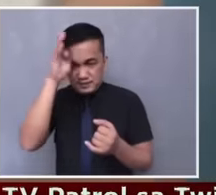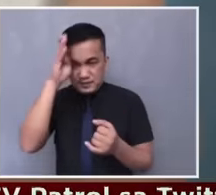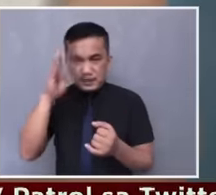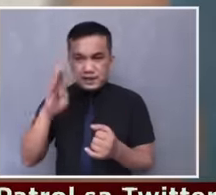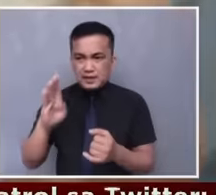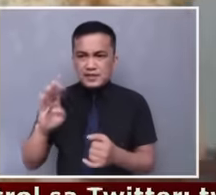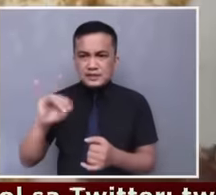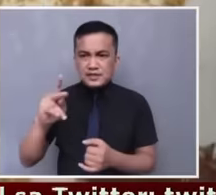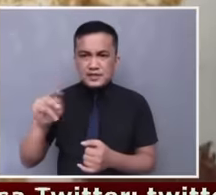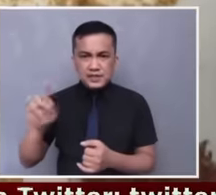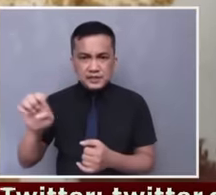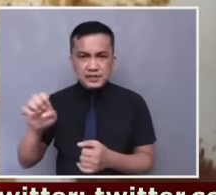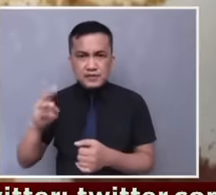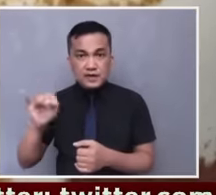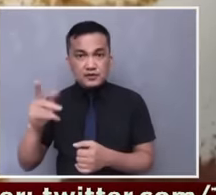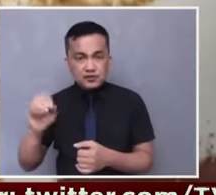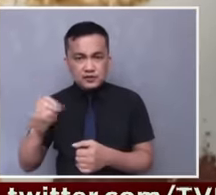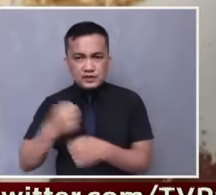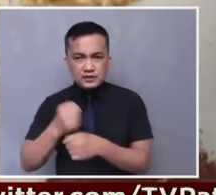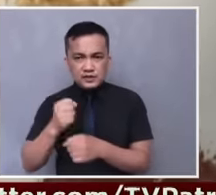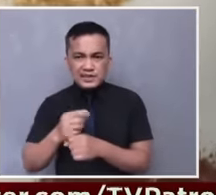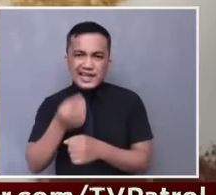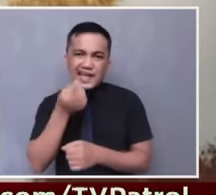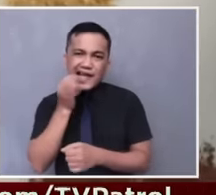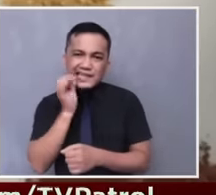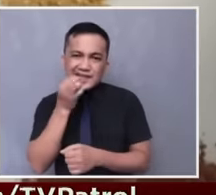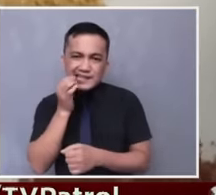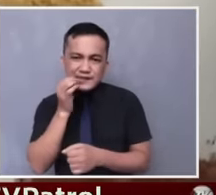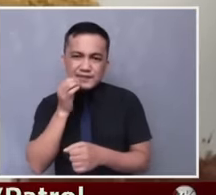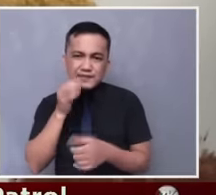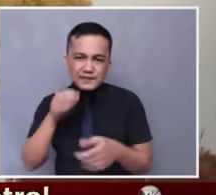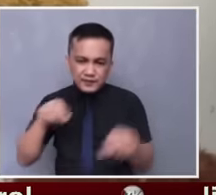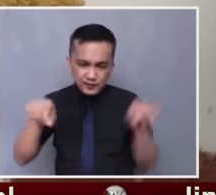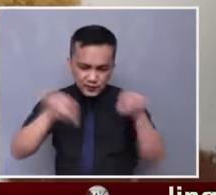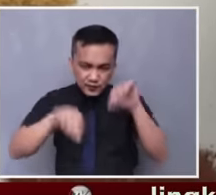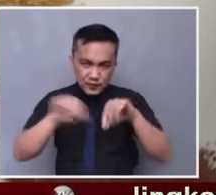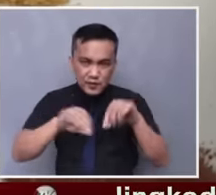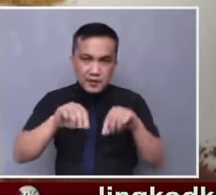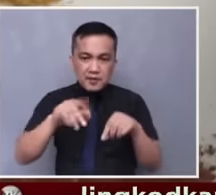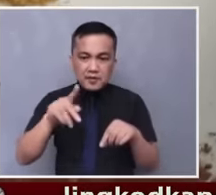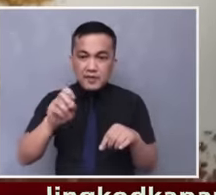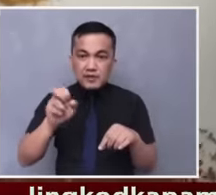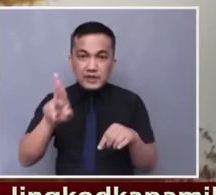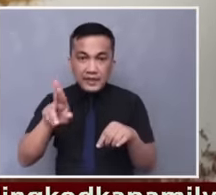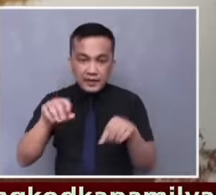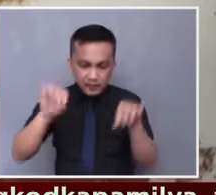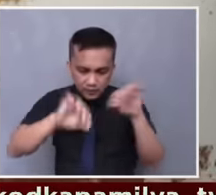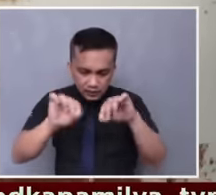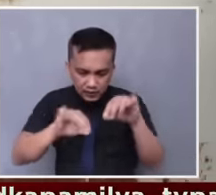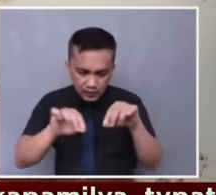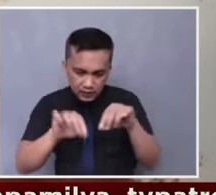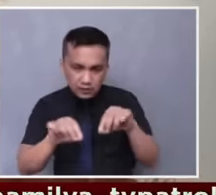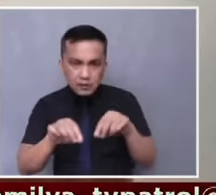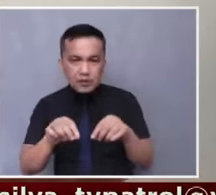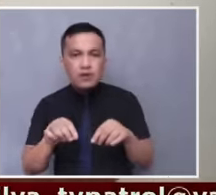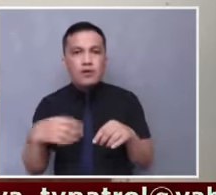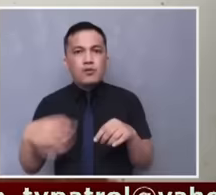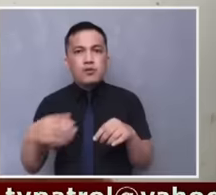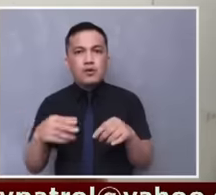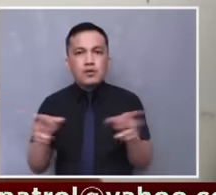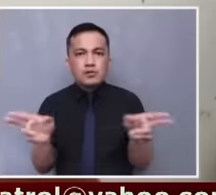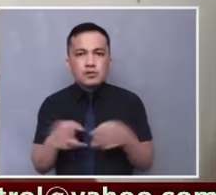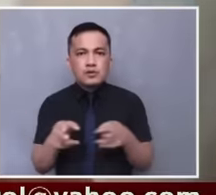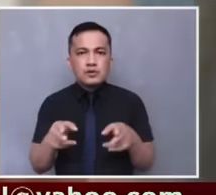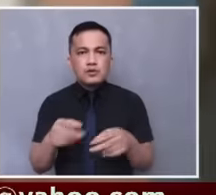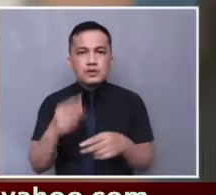Magdo. Gamit ang toothpick at food spices na curry at clove powder, nabuo ang artwork sa loob lamang ng kalahating